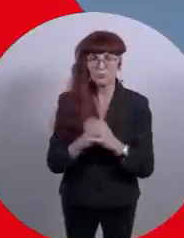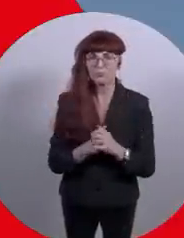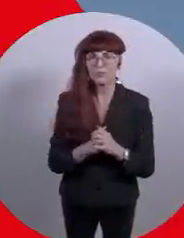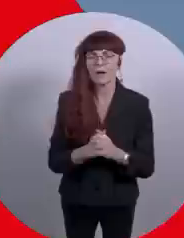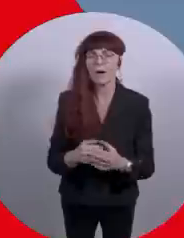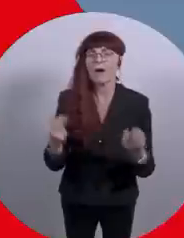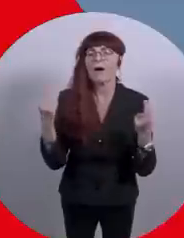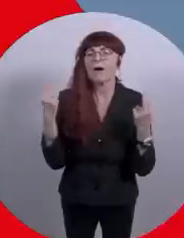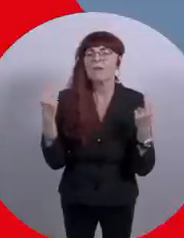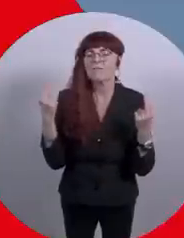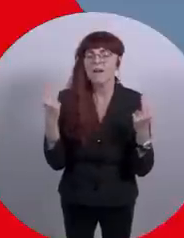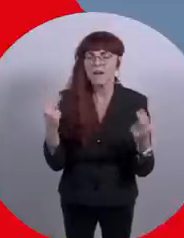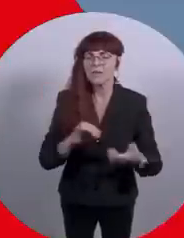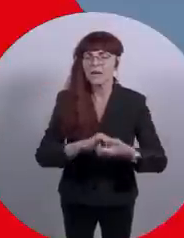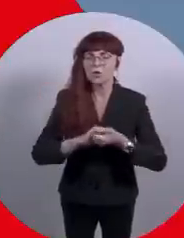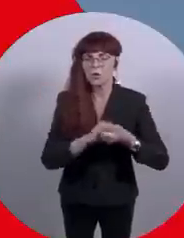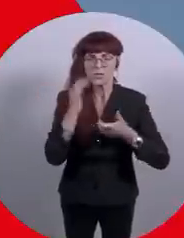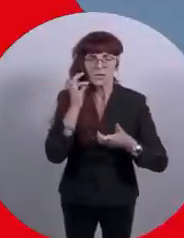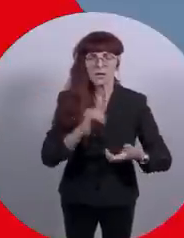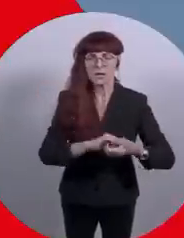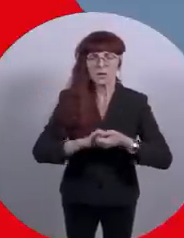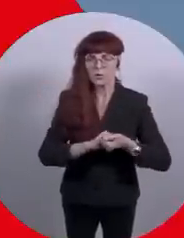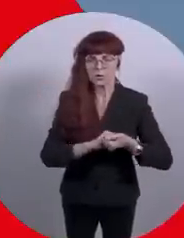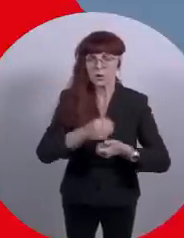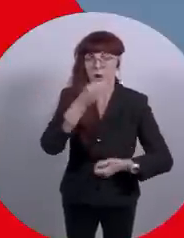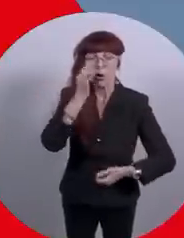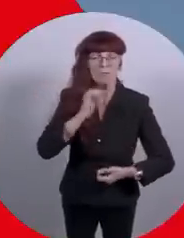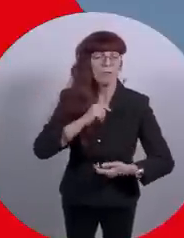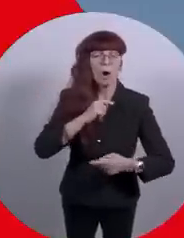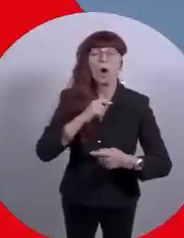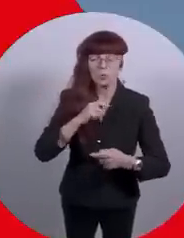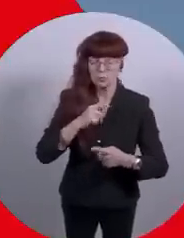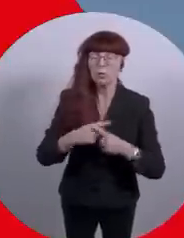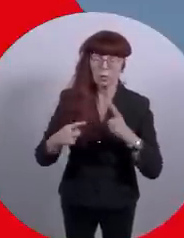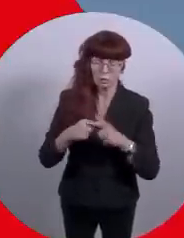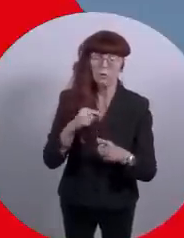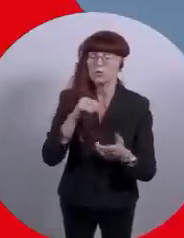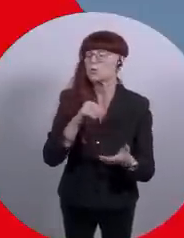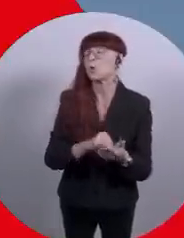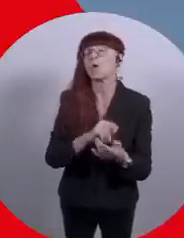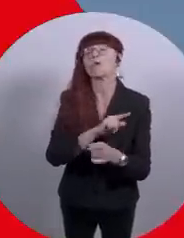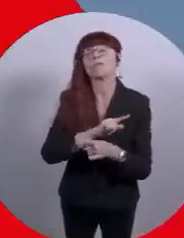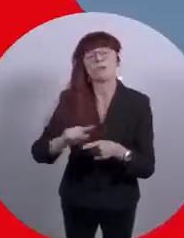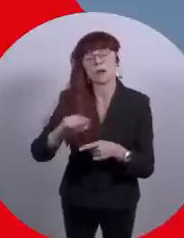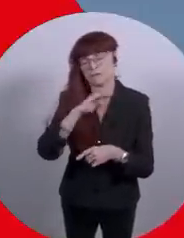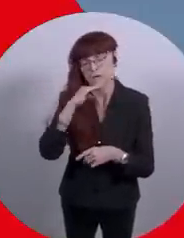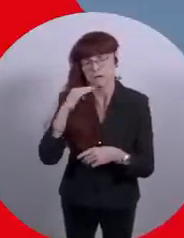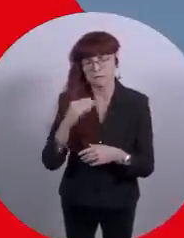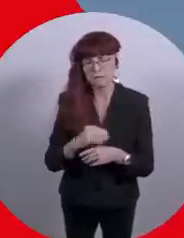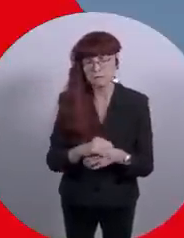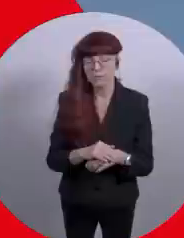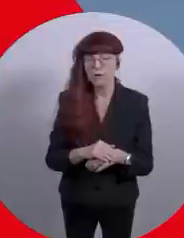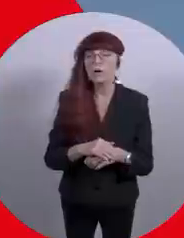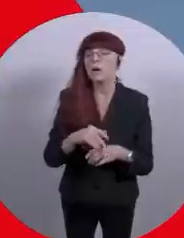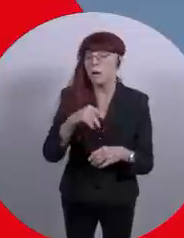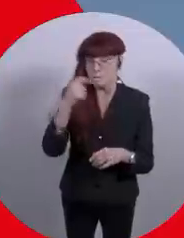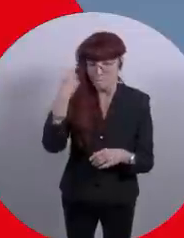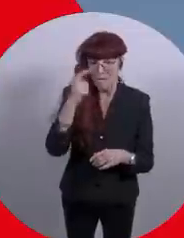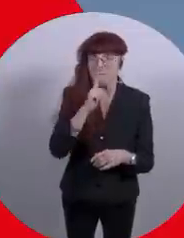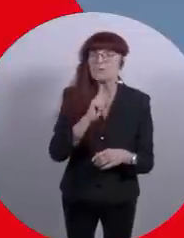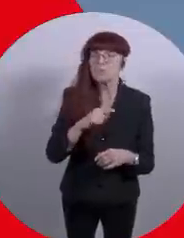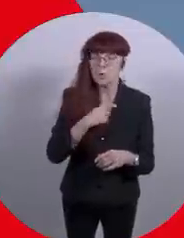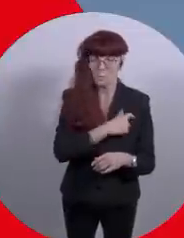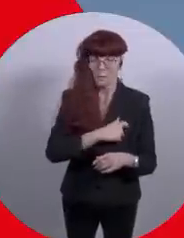Werte genossen und Genossen frauenpolitisch ist noch viel zu tun und dabei meine ich nicht nur unsere